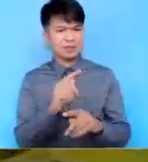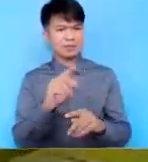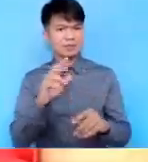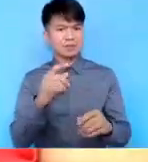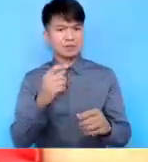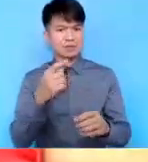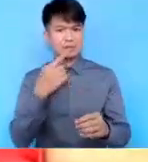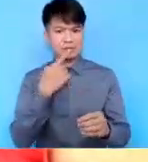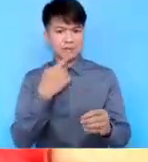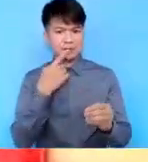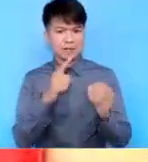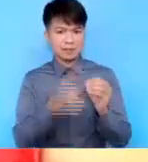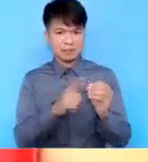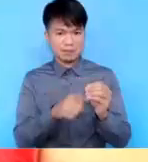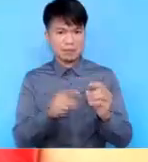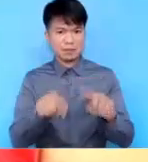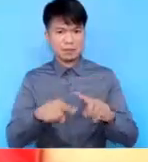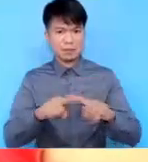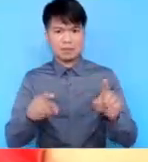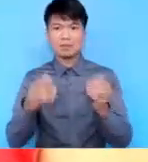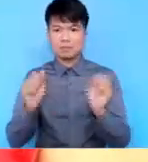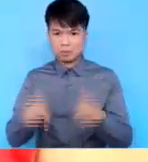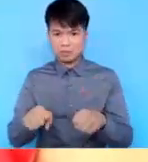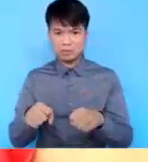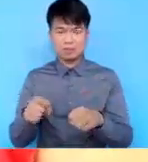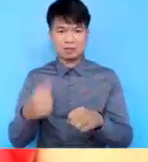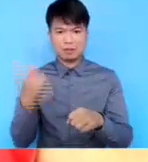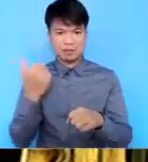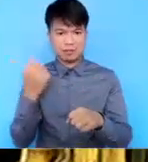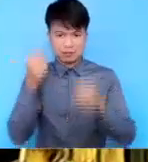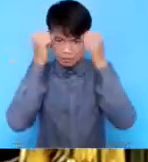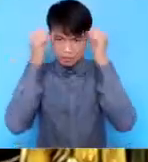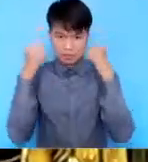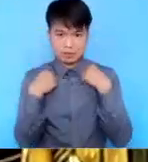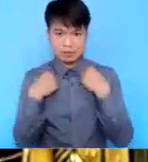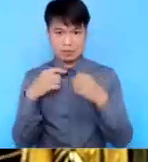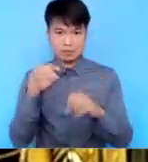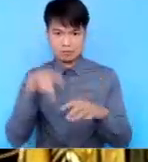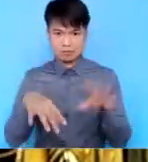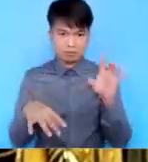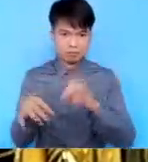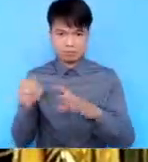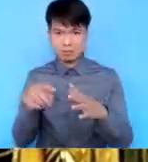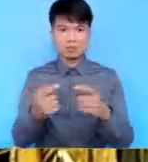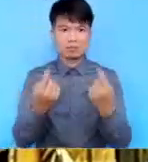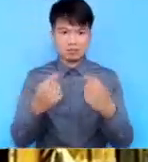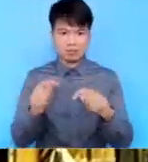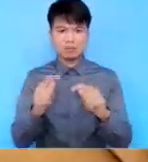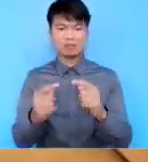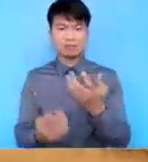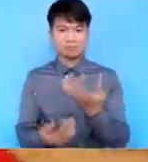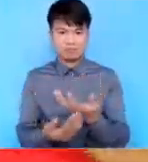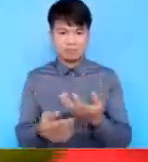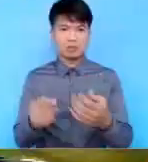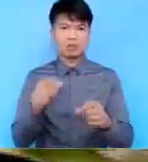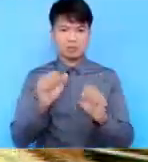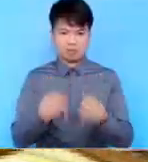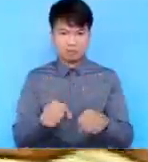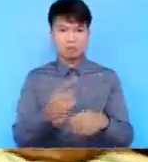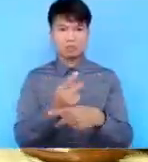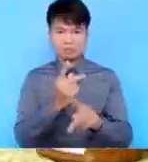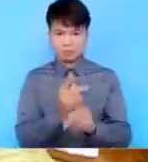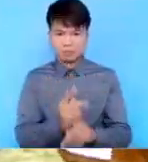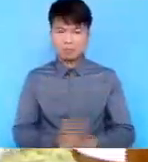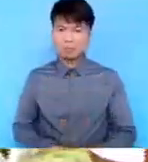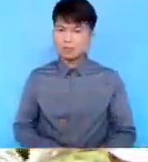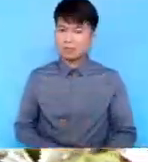trinay ko. Pero nilagyan ko siya ng ibang ingredients. Bata pa lang daw si Nelly nang magsimulang magnegosyo.